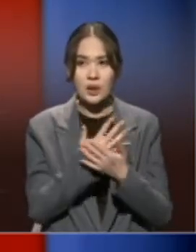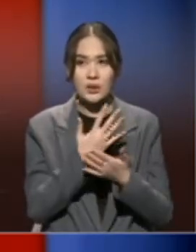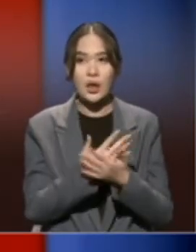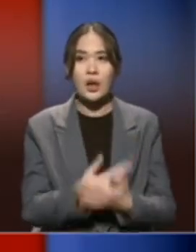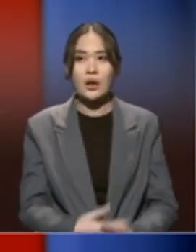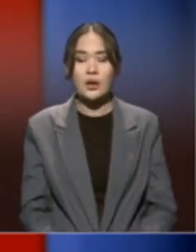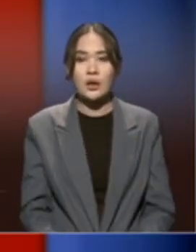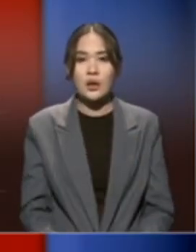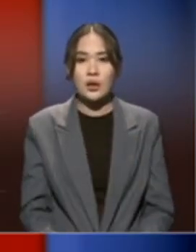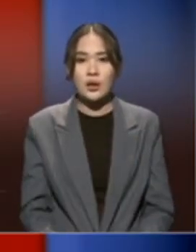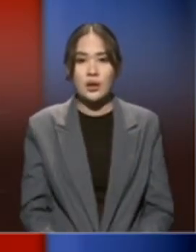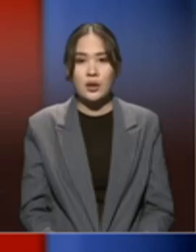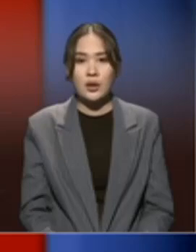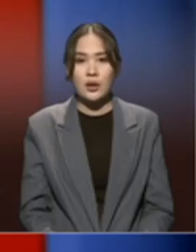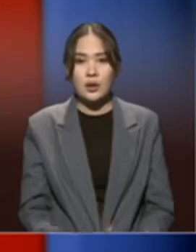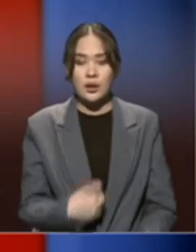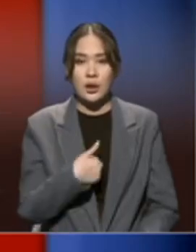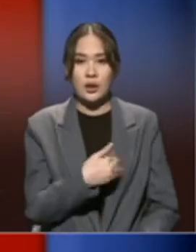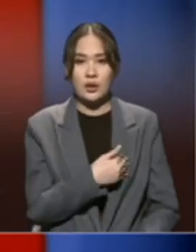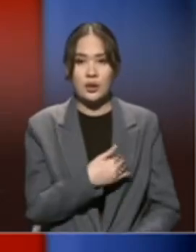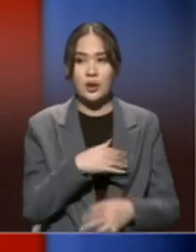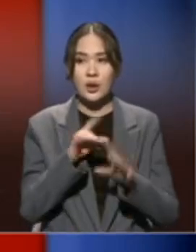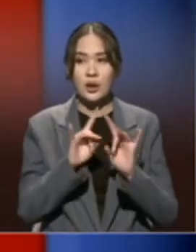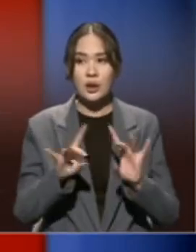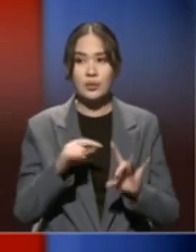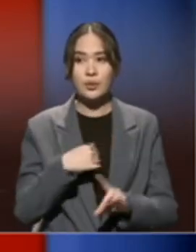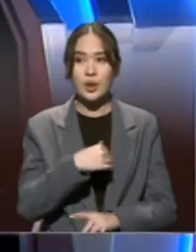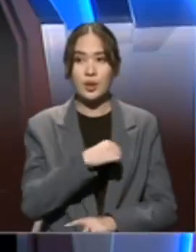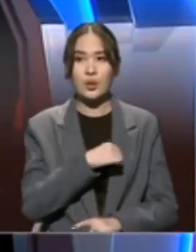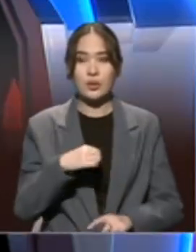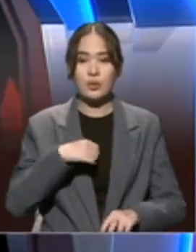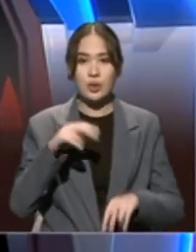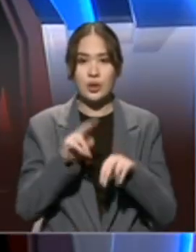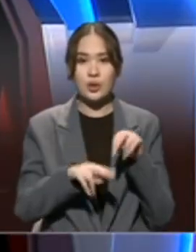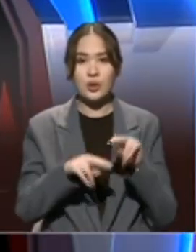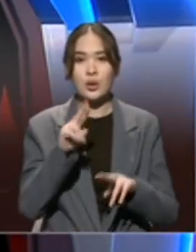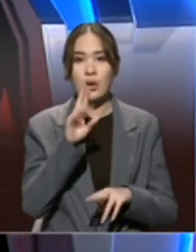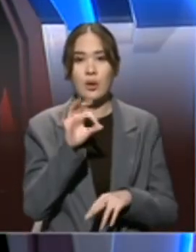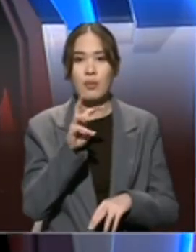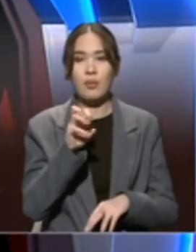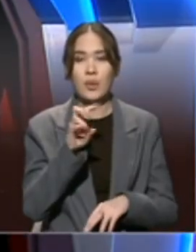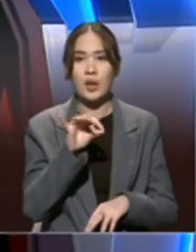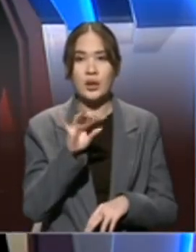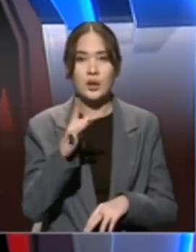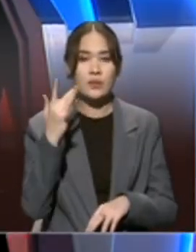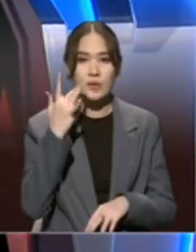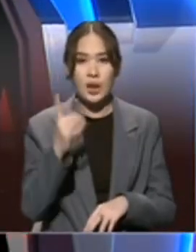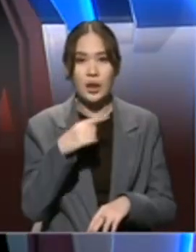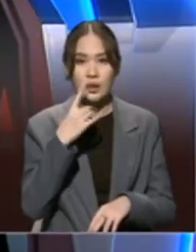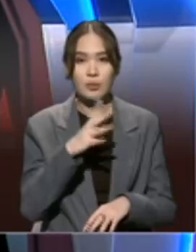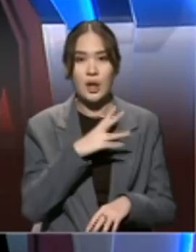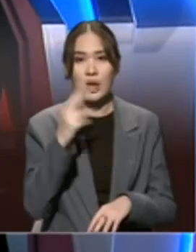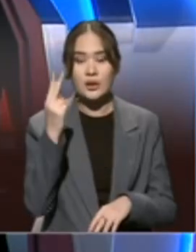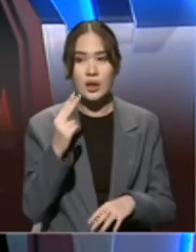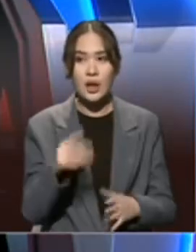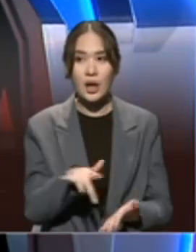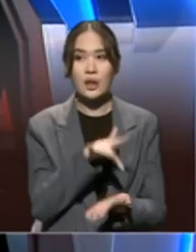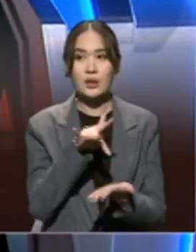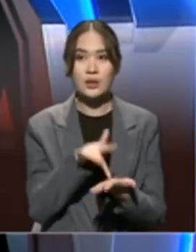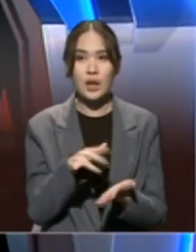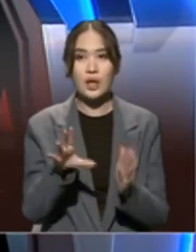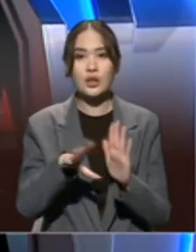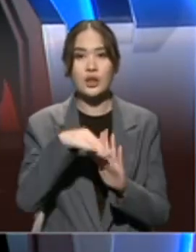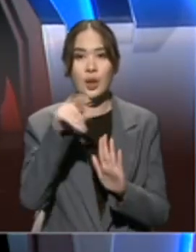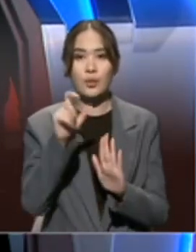экономист. Мен айтайын, мен мысалға айтайын да, мен өзім құрылыс компанияларын осы уақытқа дейін айтып жүрдім, мен мысалға Астана қаласында да